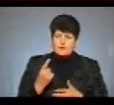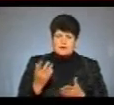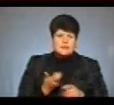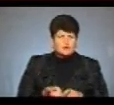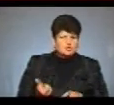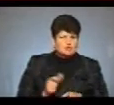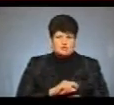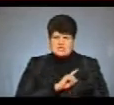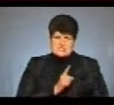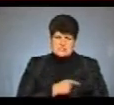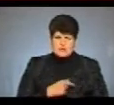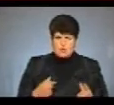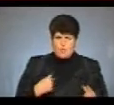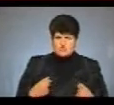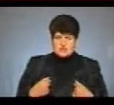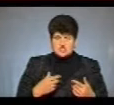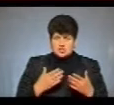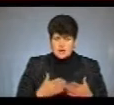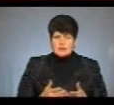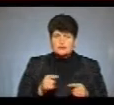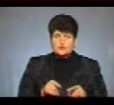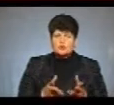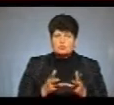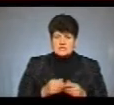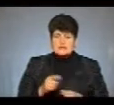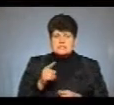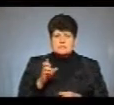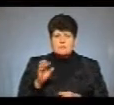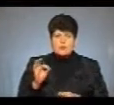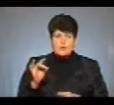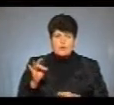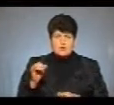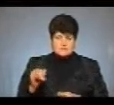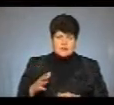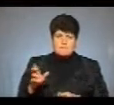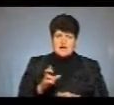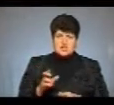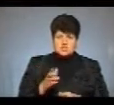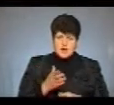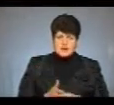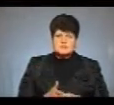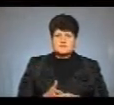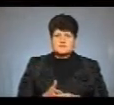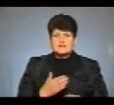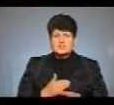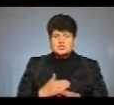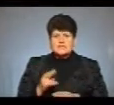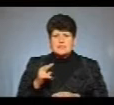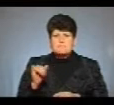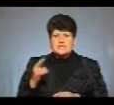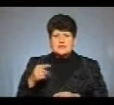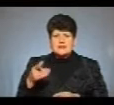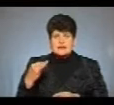дуже сильно постраждали, в тому числі є Зборівський, Бережанський, частина